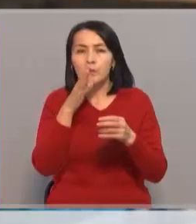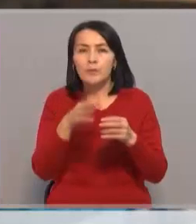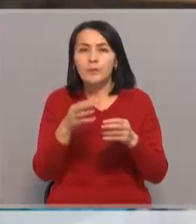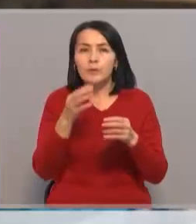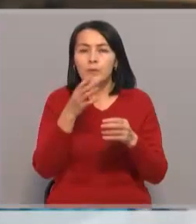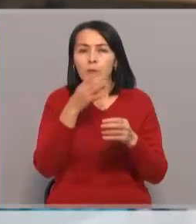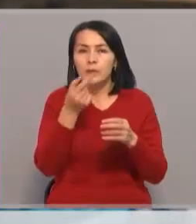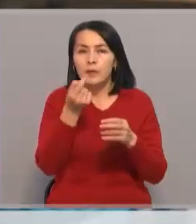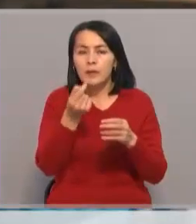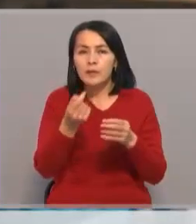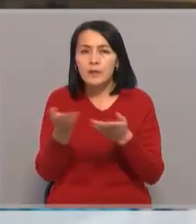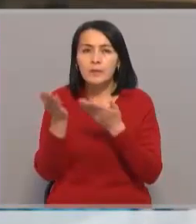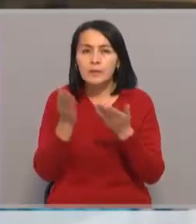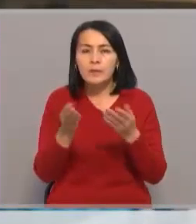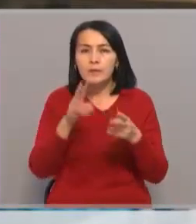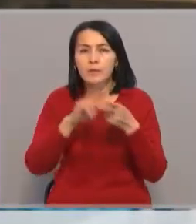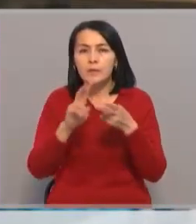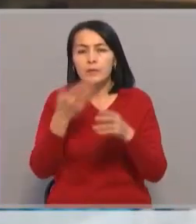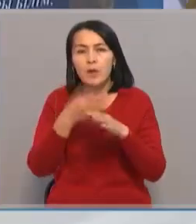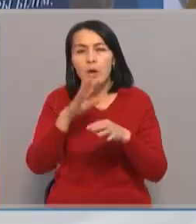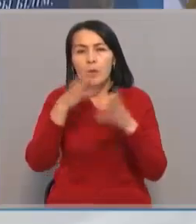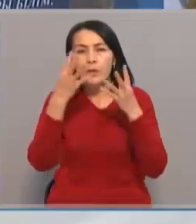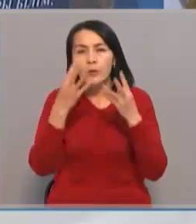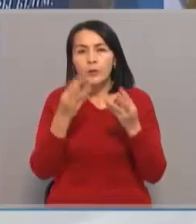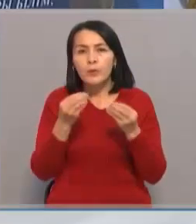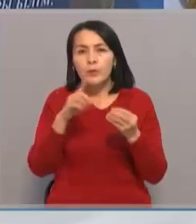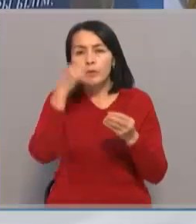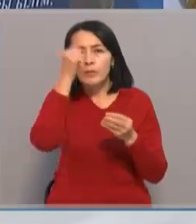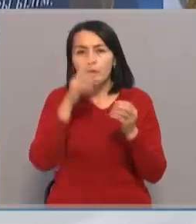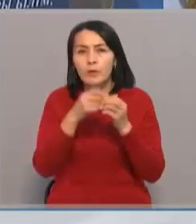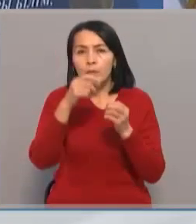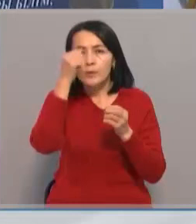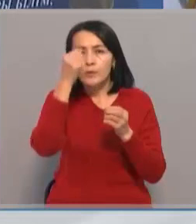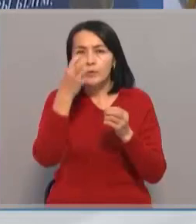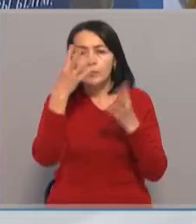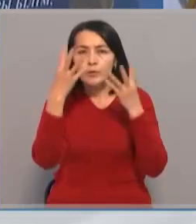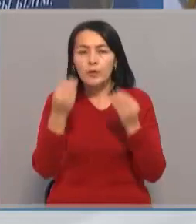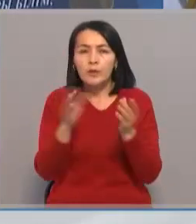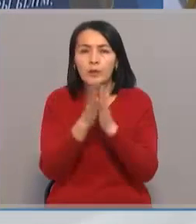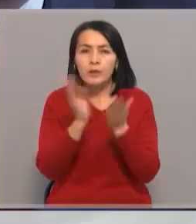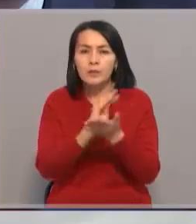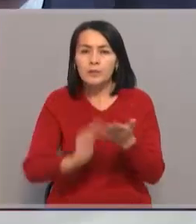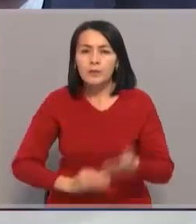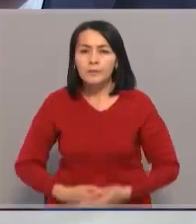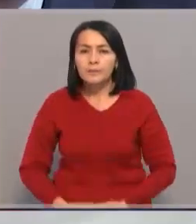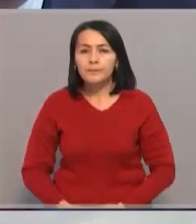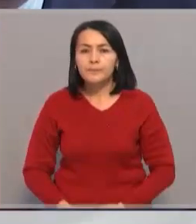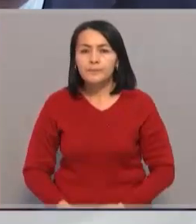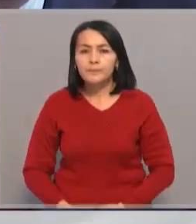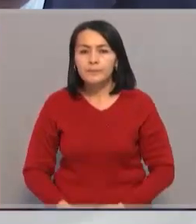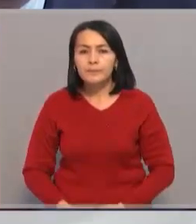мерзімі қысқартылып босаған. Абақтыдағы ауыр күндер жайында 1 жыл 11 ай 3 күн атты кітап жазған. Бұл